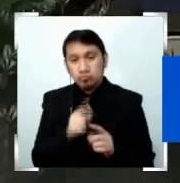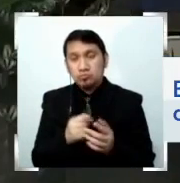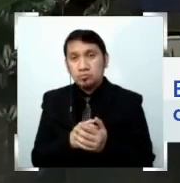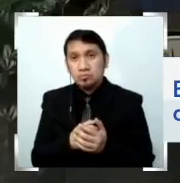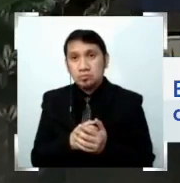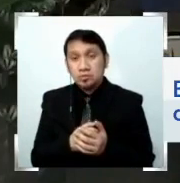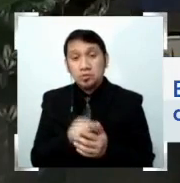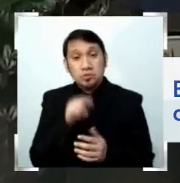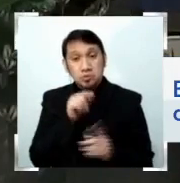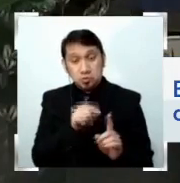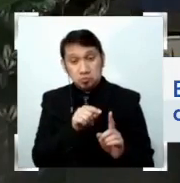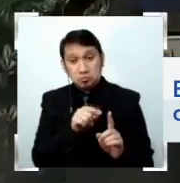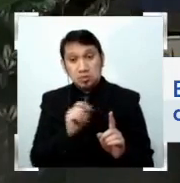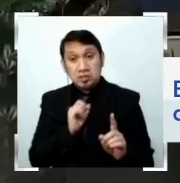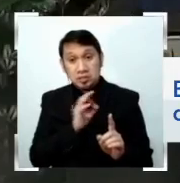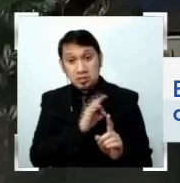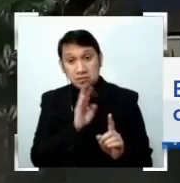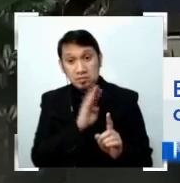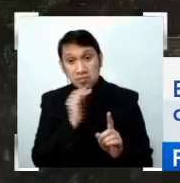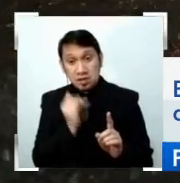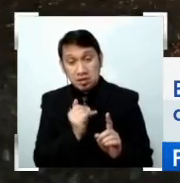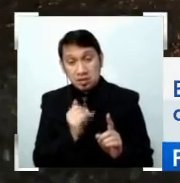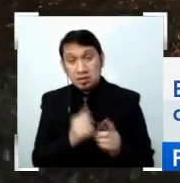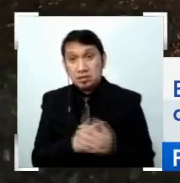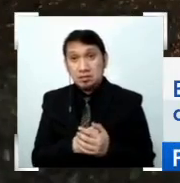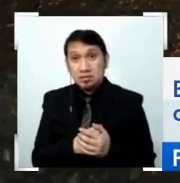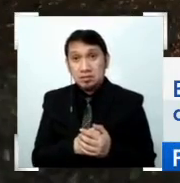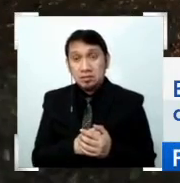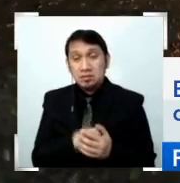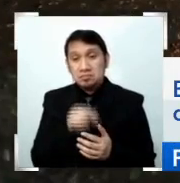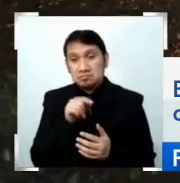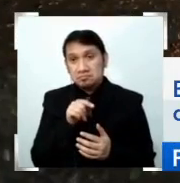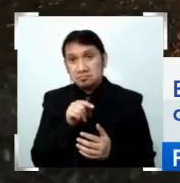kagawad Nicky ang biktima, kaya